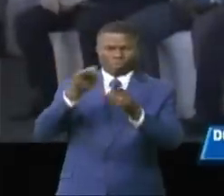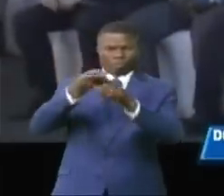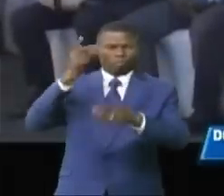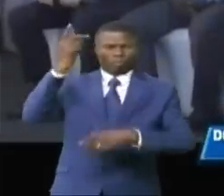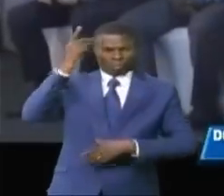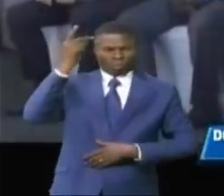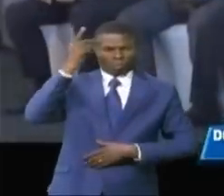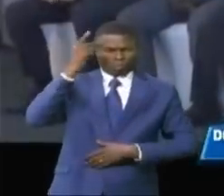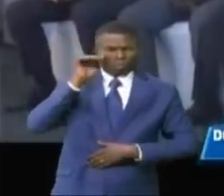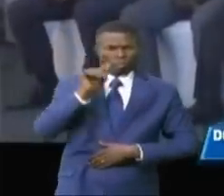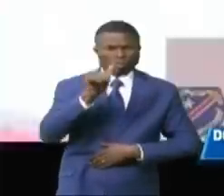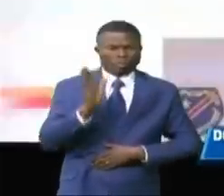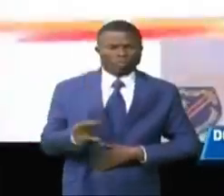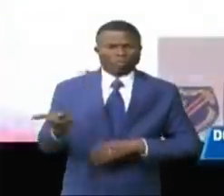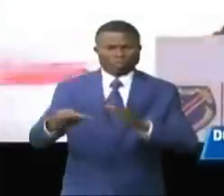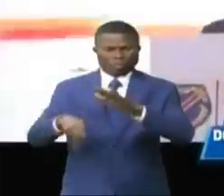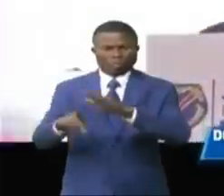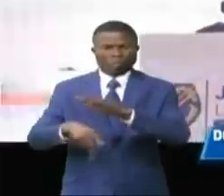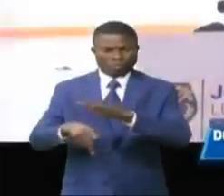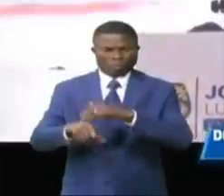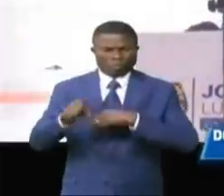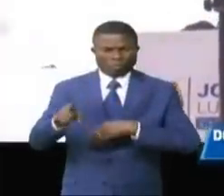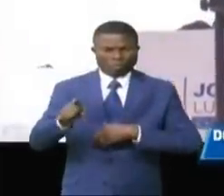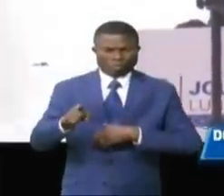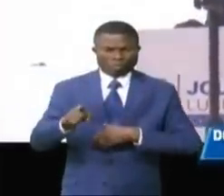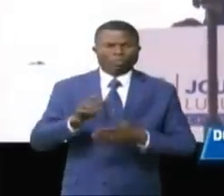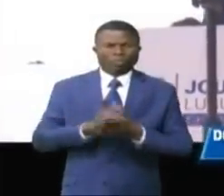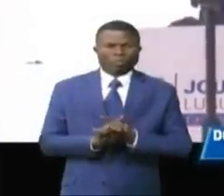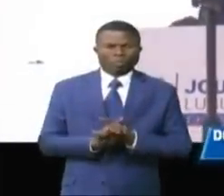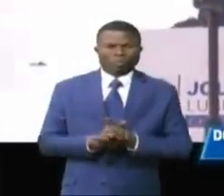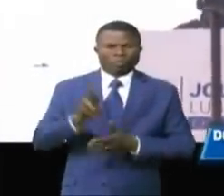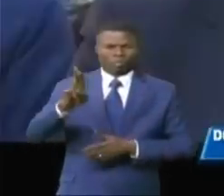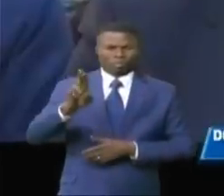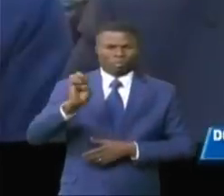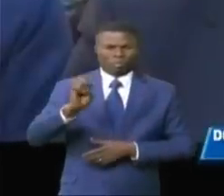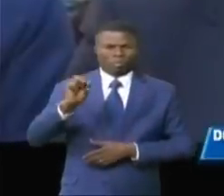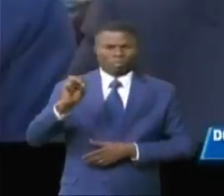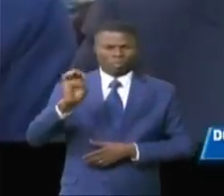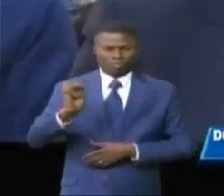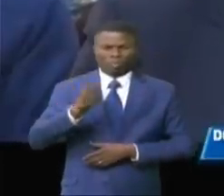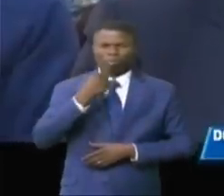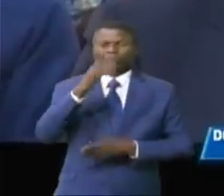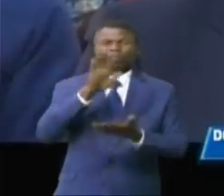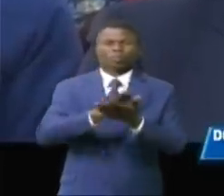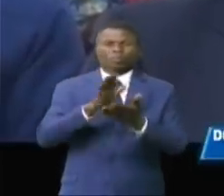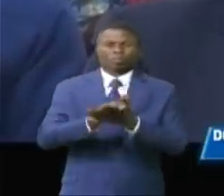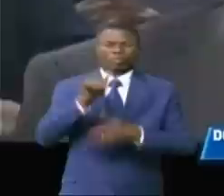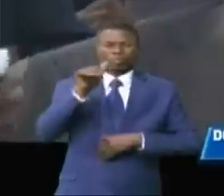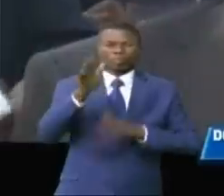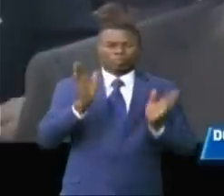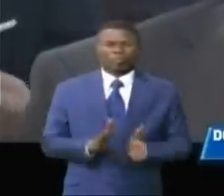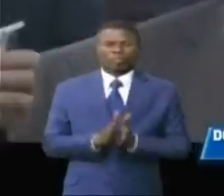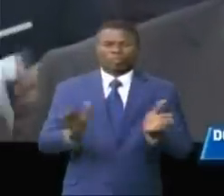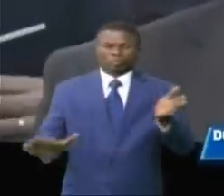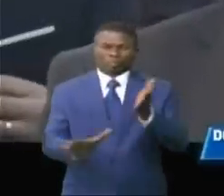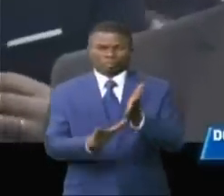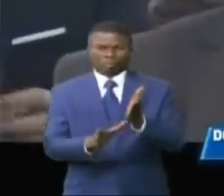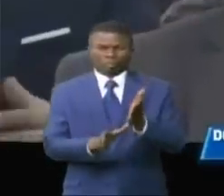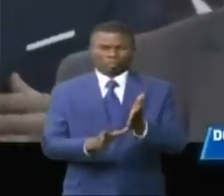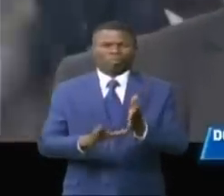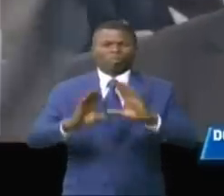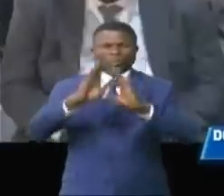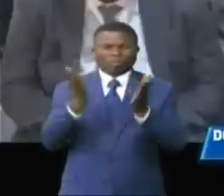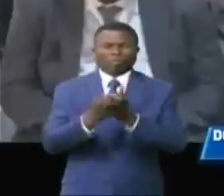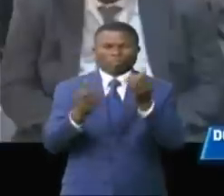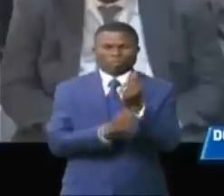Kinshasa, le directeur provincial René Kalala Massimango a remercié le directeur général adjoint et son équipe qui viennent